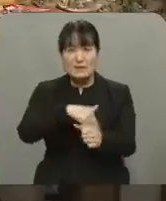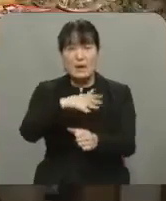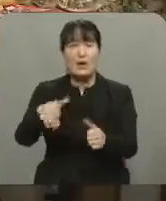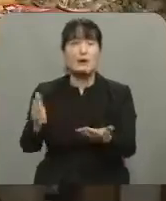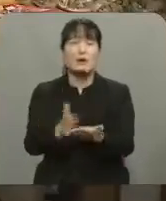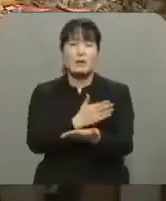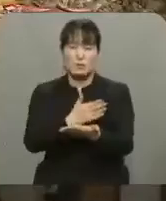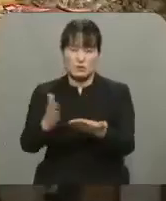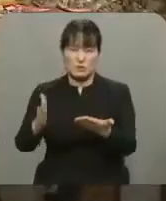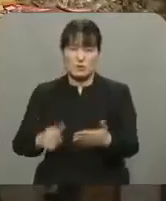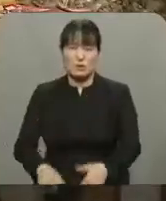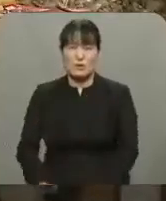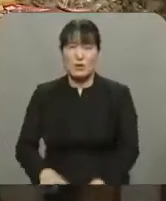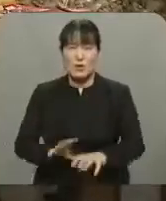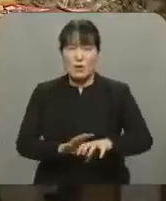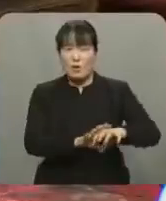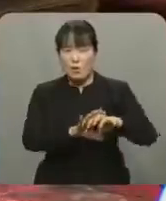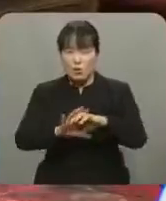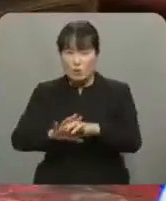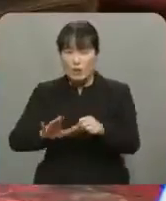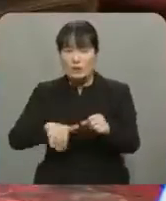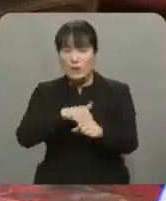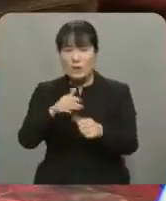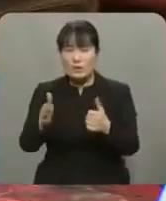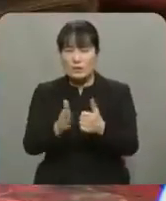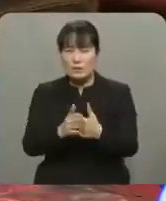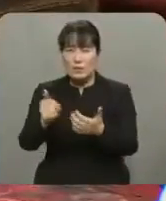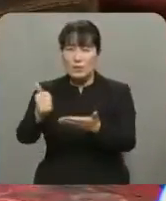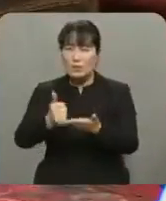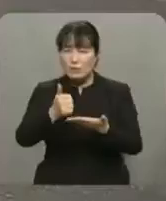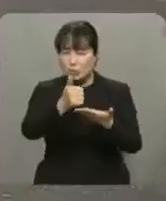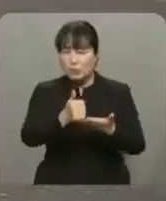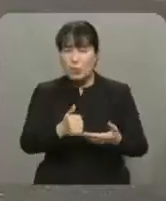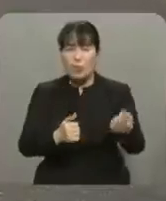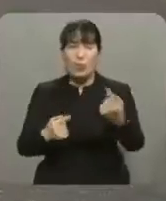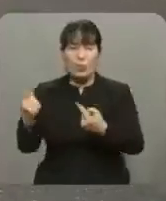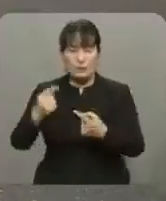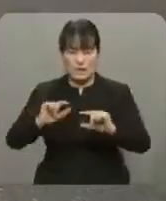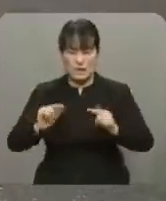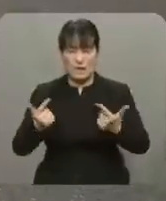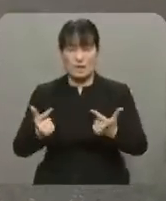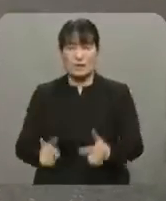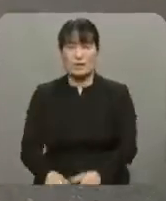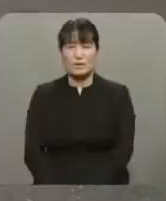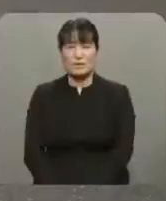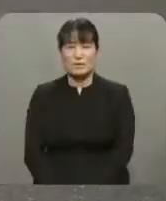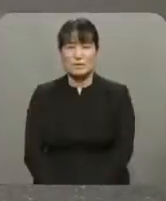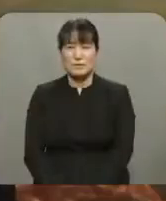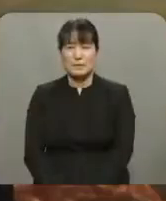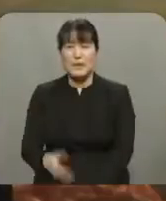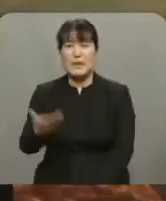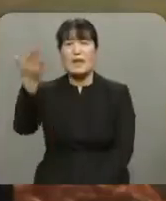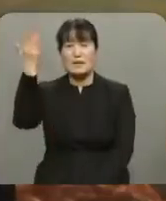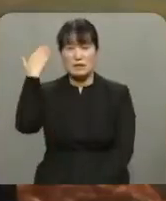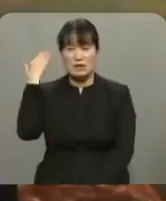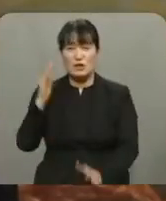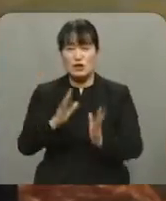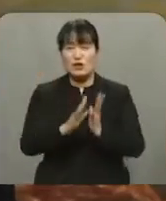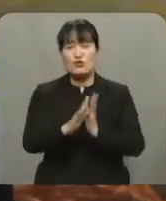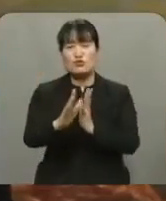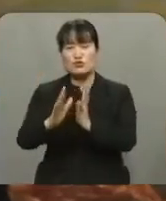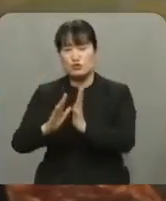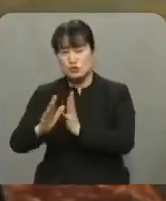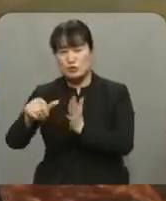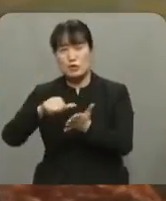비었습니다. 코로나19 영향으로 고객들이 외출을 삼가고 있기 때문입니다. 그전 같으면 줄을 서서 사가지고